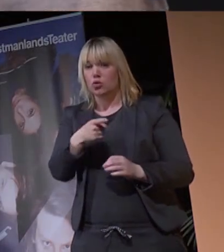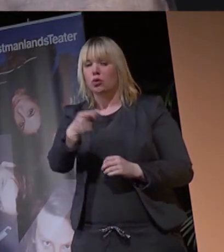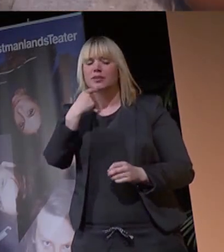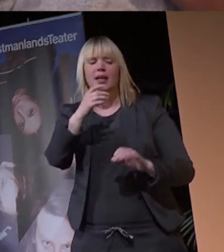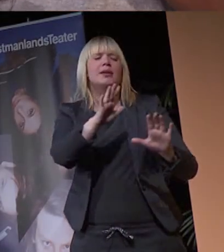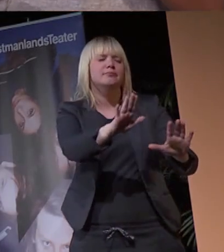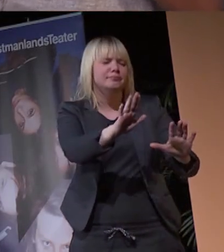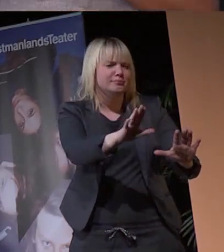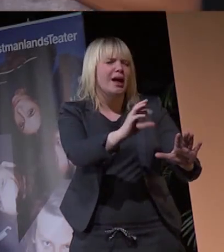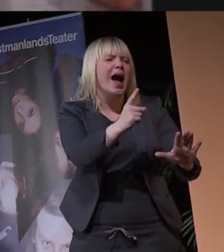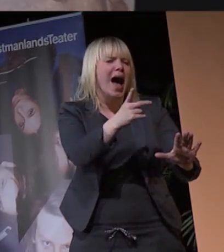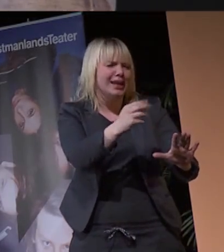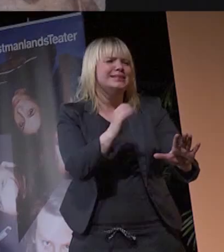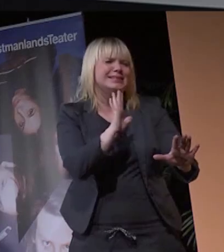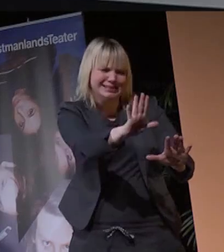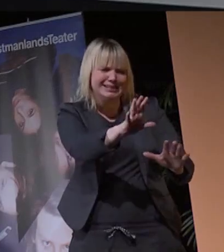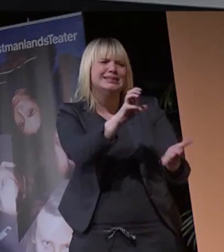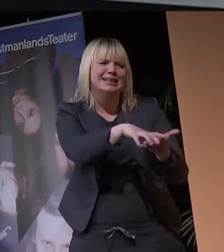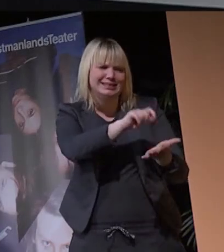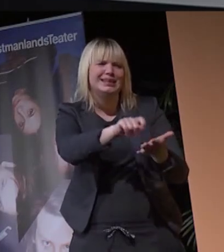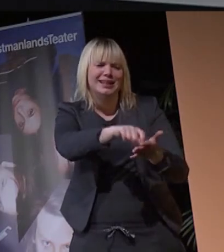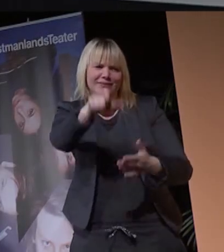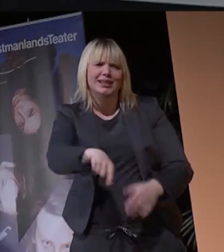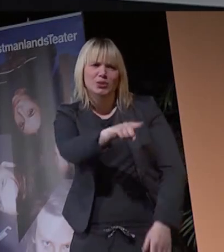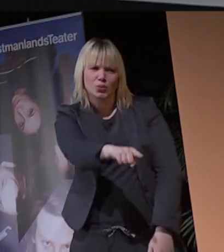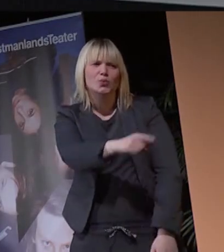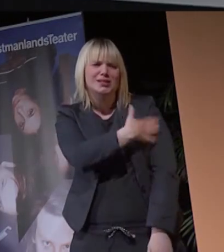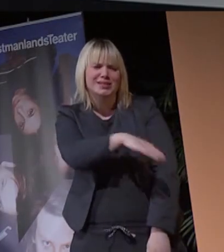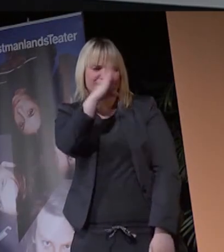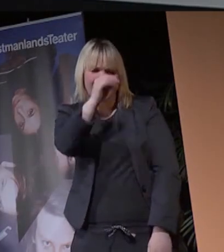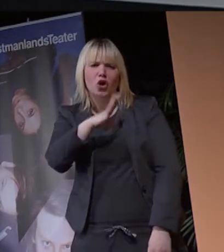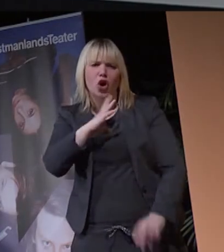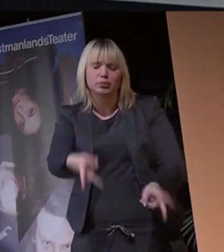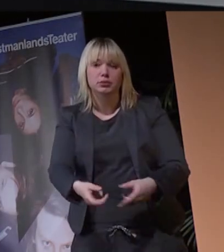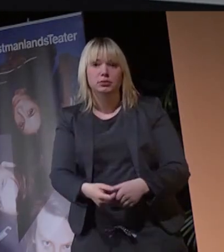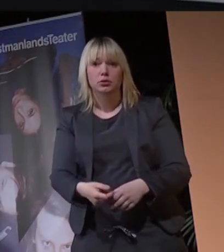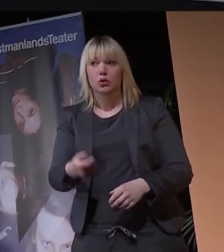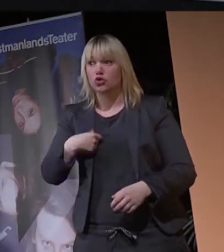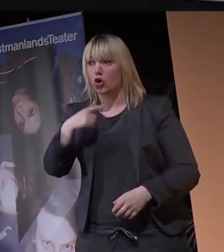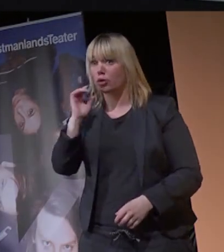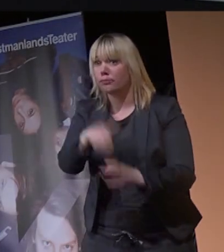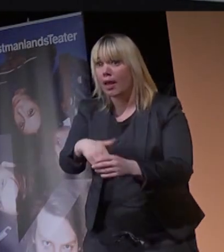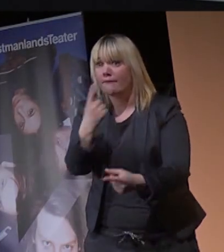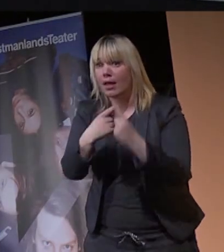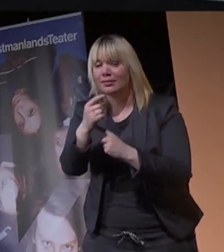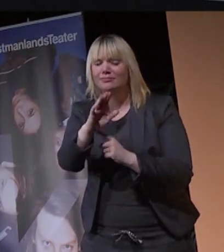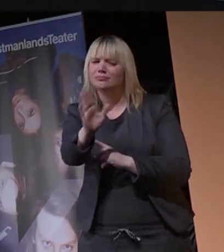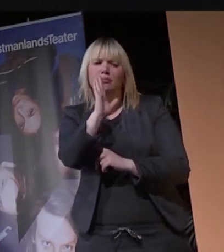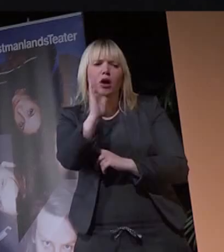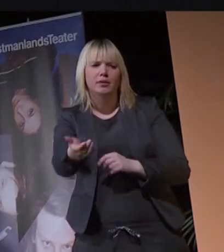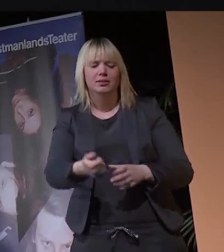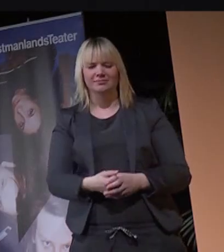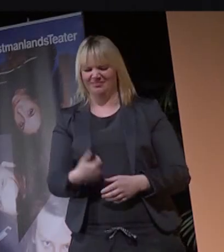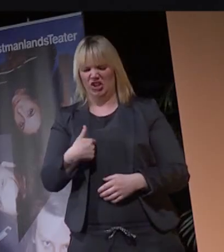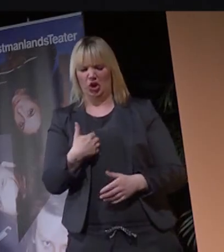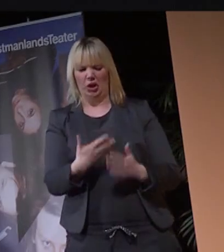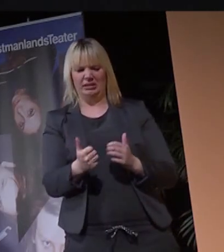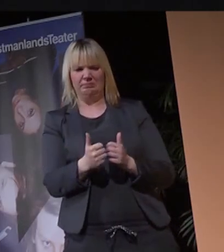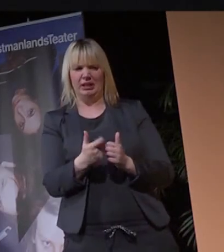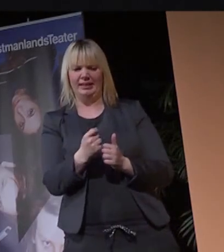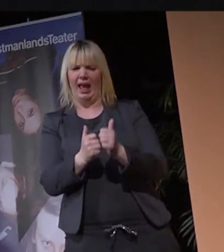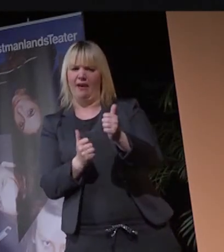säger så här, Alice, det där gör din statssekreterare, det gör någon tjänsteman. Medan jag är så här, men ge mig, jag kan gå in i den förhandlingen. Så där. Jag har inte kommit riktigt så långt som du. Nej,